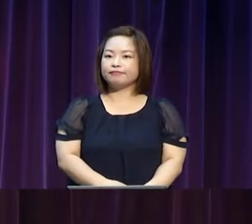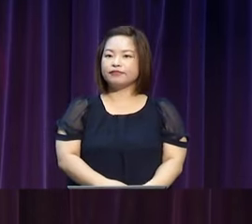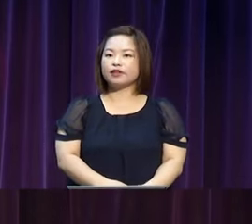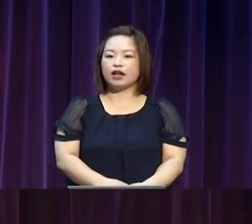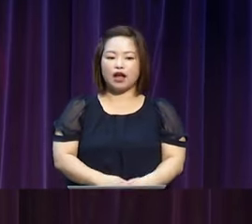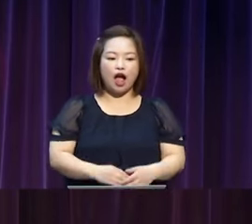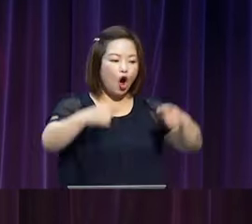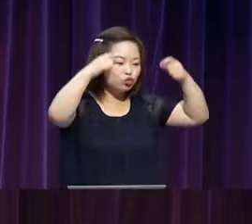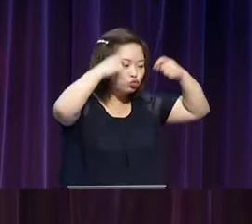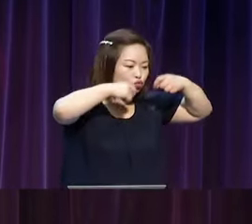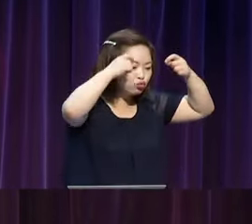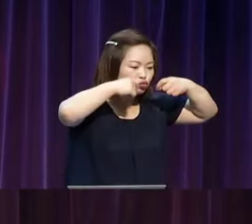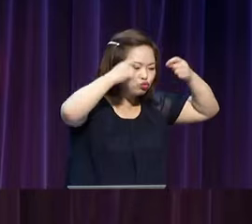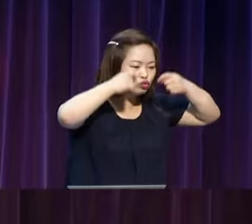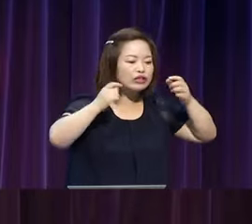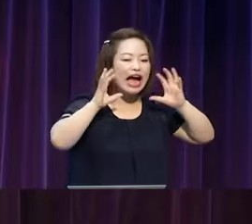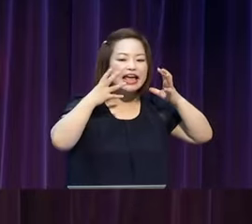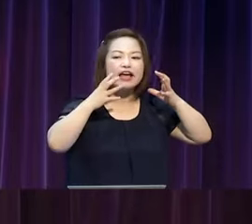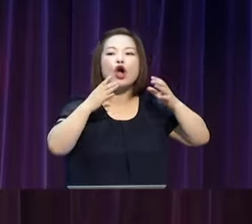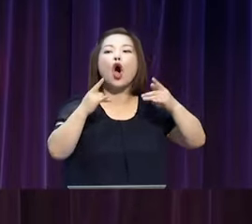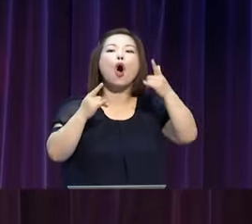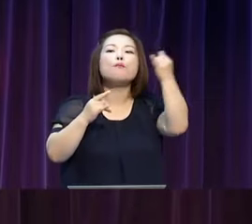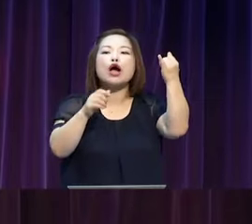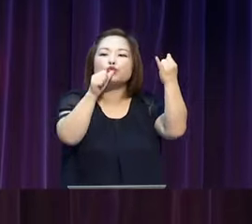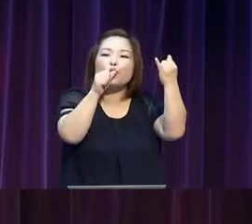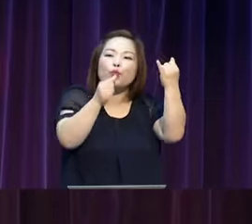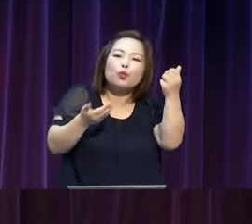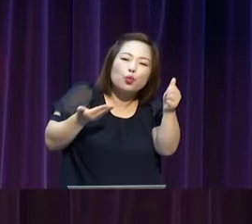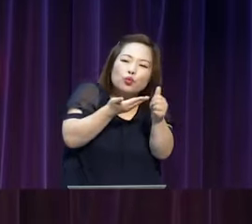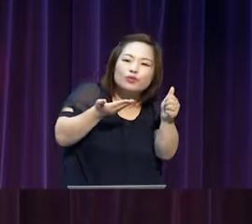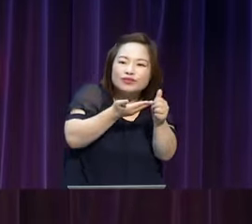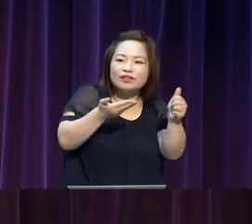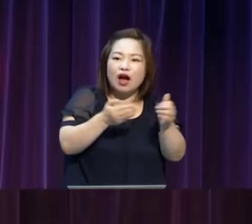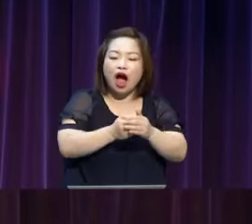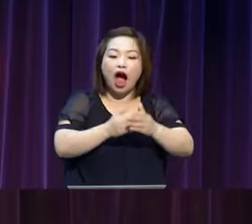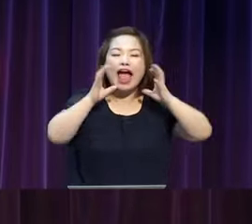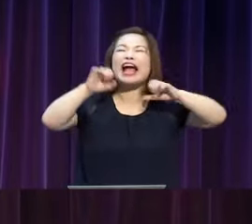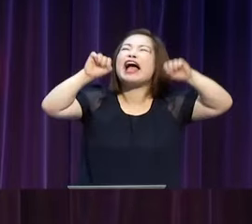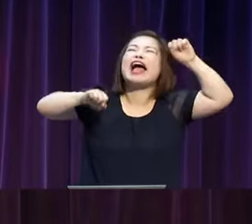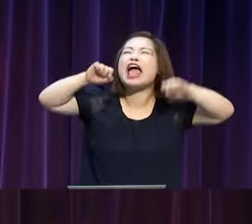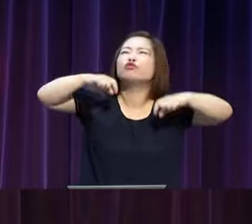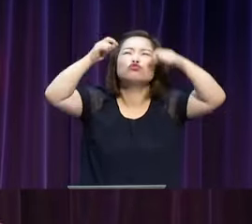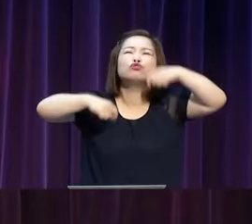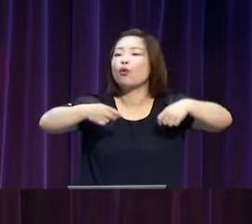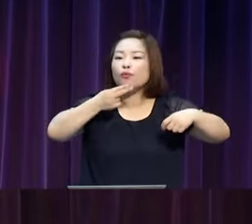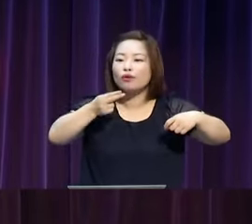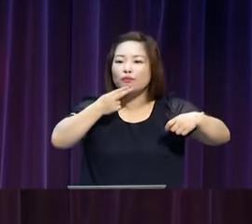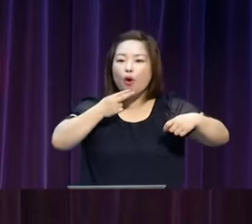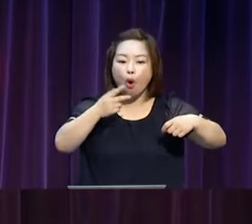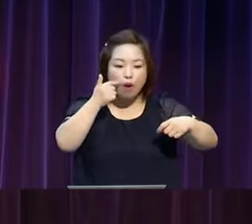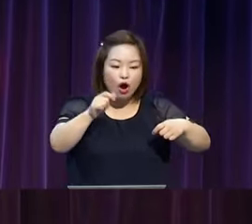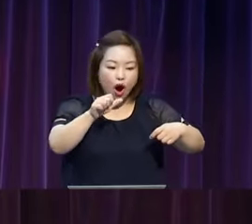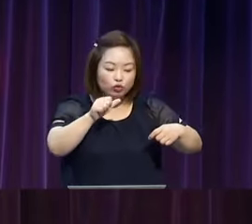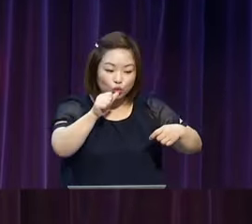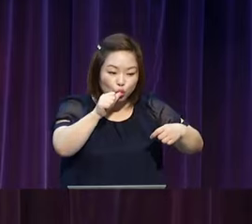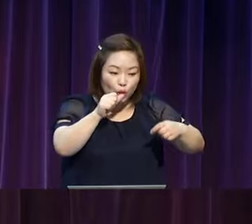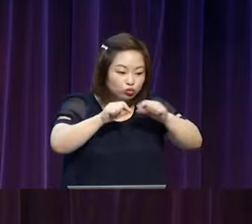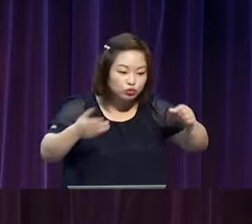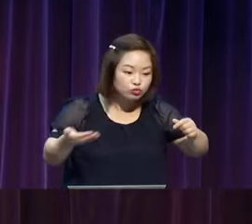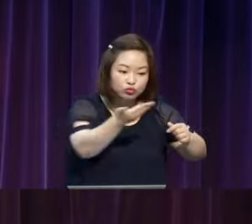우는 아이에게 젖준다 이런 말이 있어요. 아이가 안 울어. 그러면 젖 잘 안 줘.